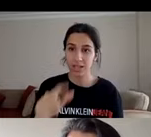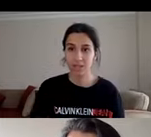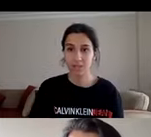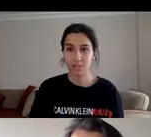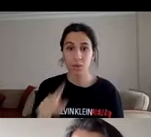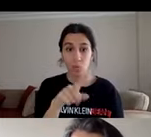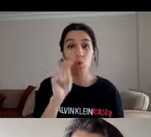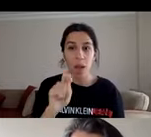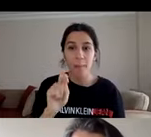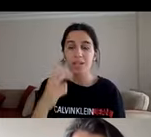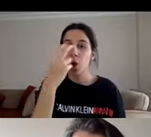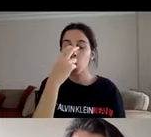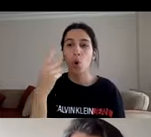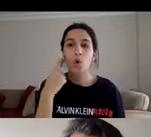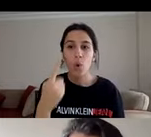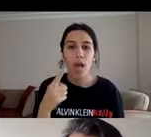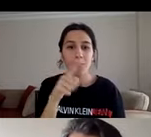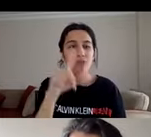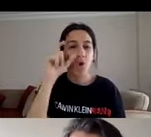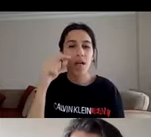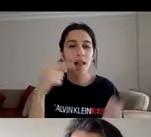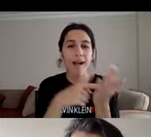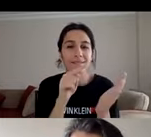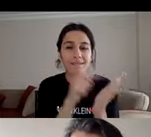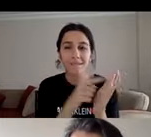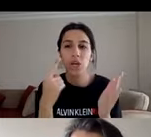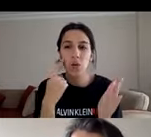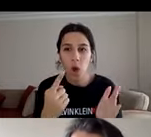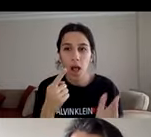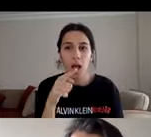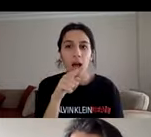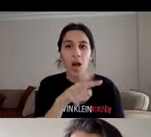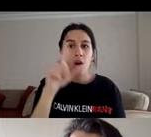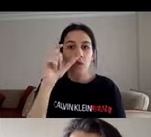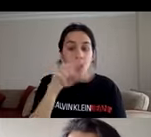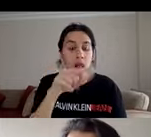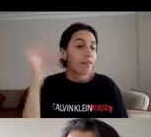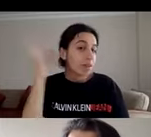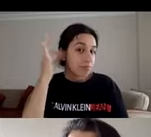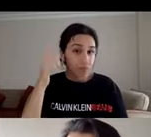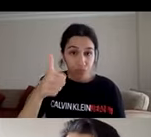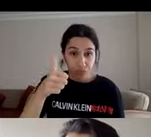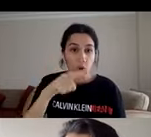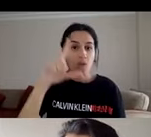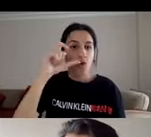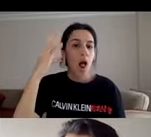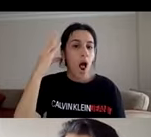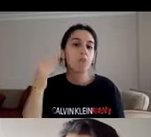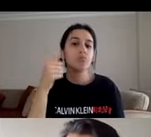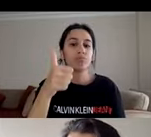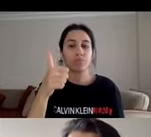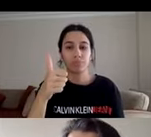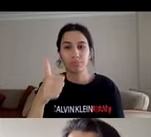görme engelli bir arkadaş ekran okuyucuyla bu fotoğrafa geldiğinde o fotoğrafı betimleyen içeriği dinleyecek ve o fotoğrafı anlayabilecek,